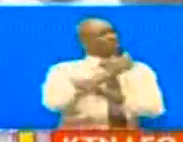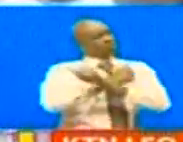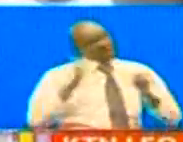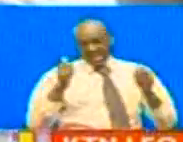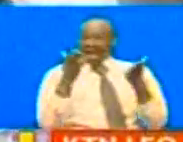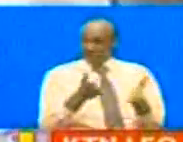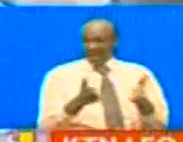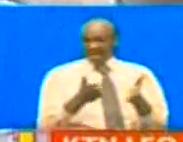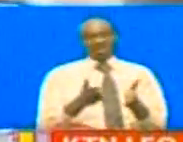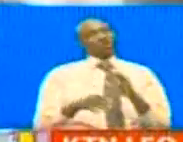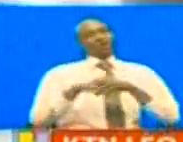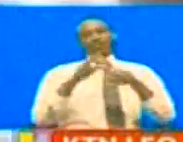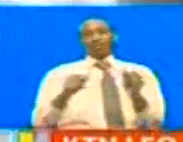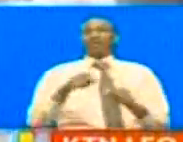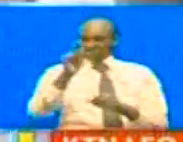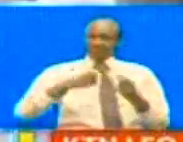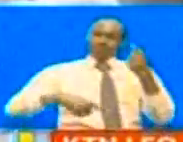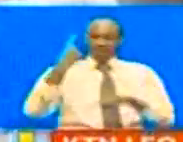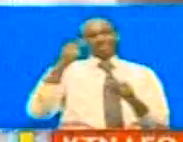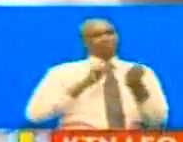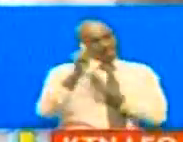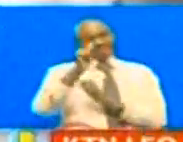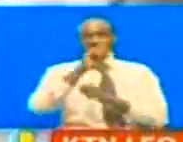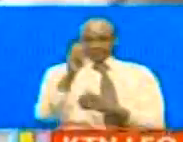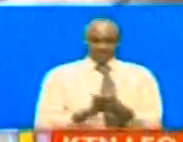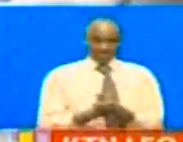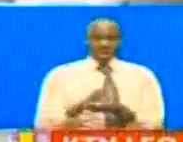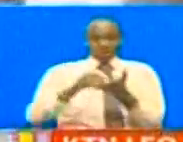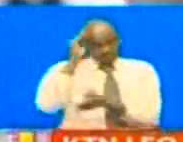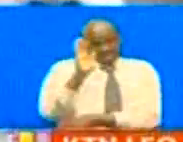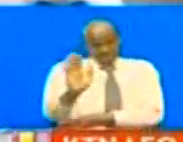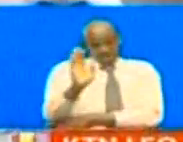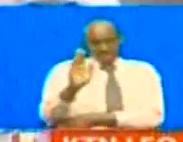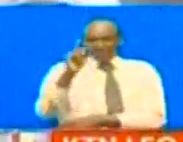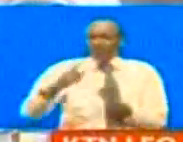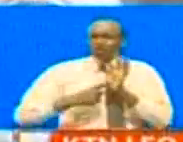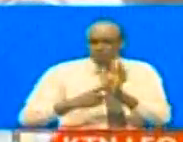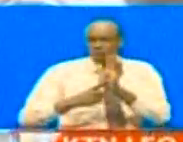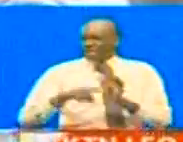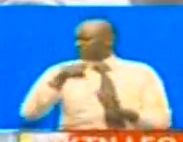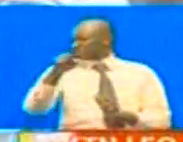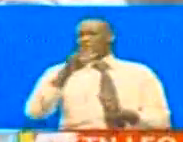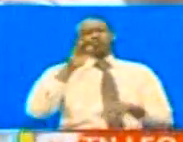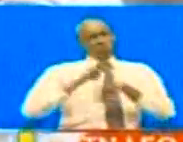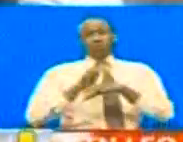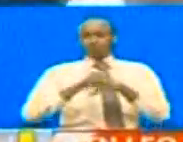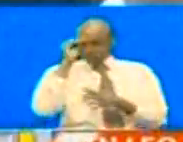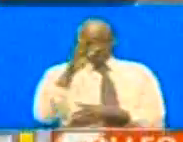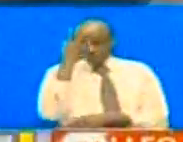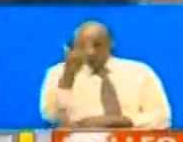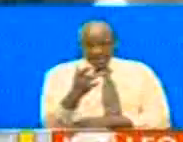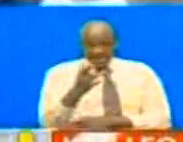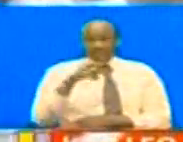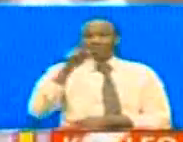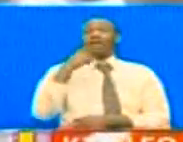vizuri na atapita kama wengine. Mwanafunzi mwenyewe ameonyesha kuwa mwanafunzi mzuri, kwa sababu